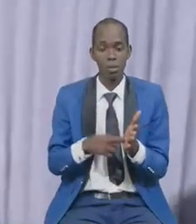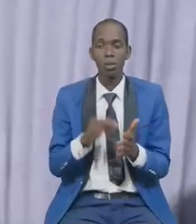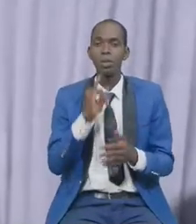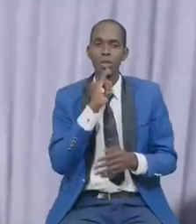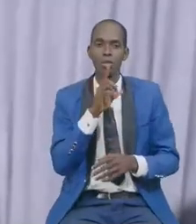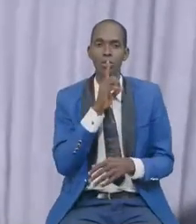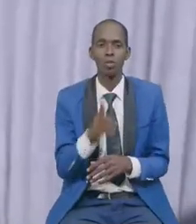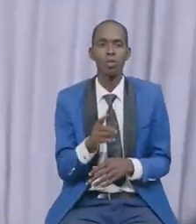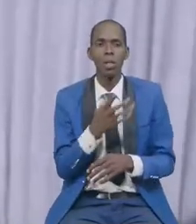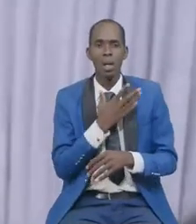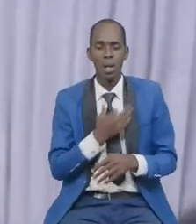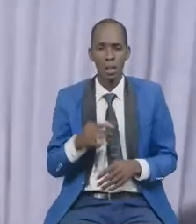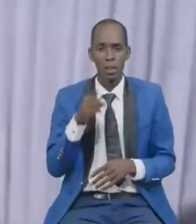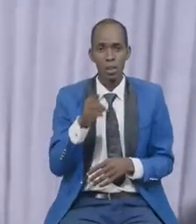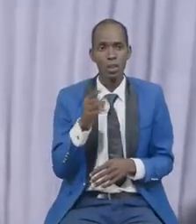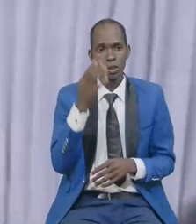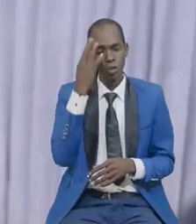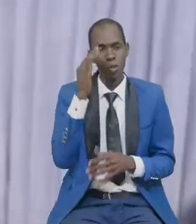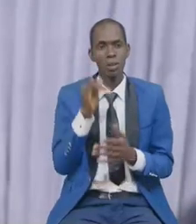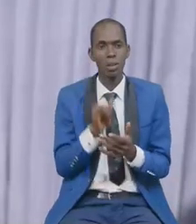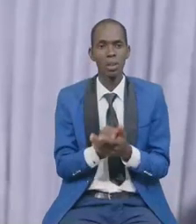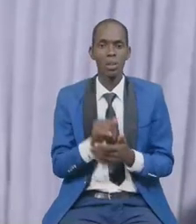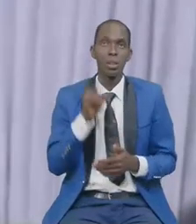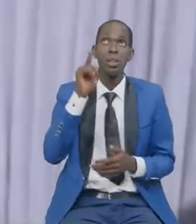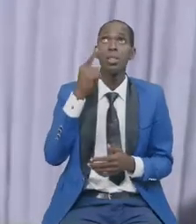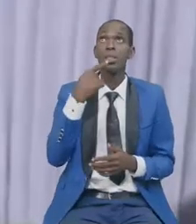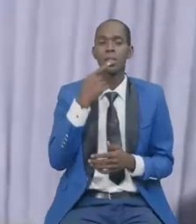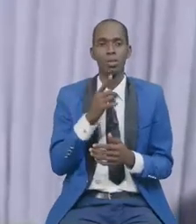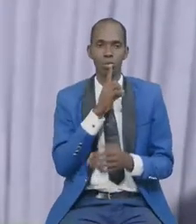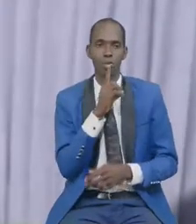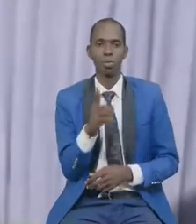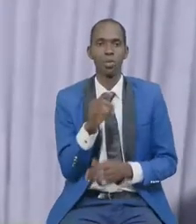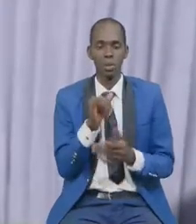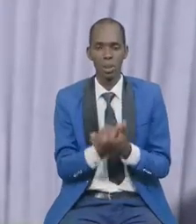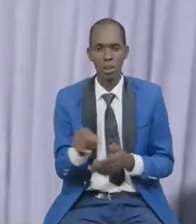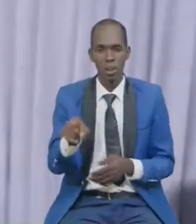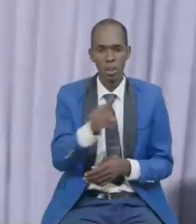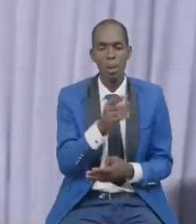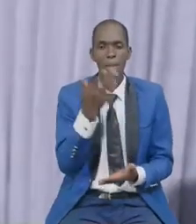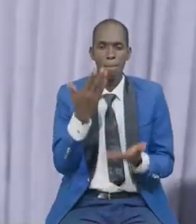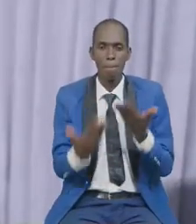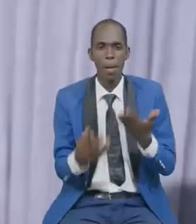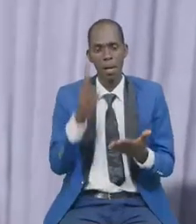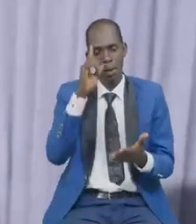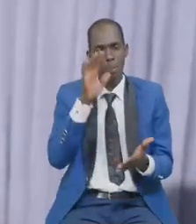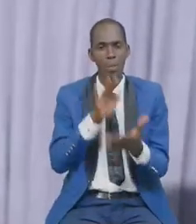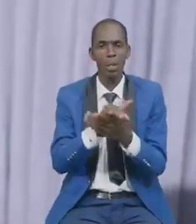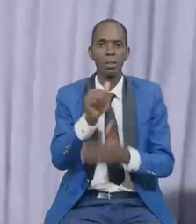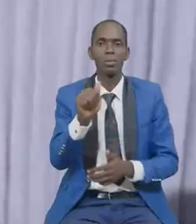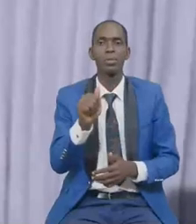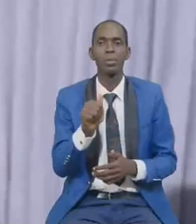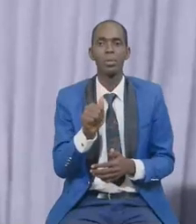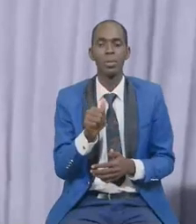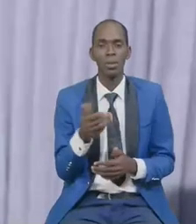qu'il dit vrai, afin que vous croyiez aussi. Il y a des